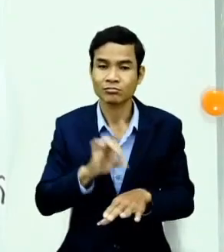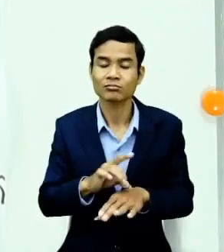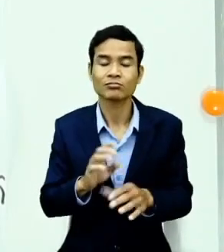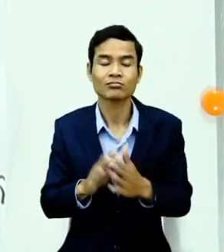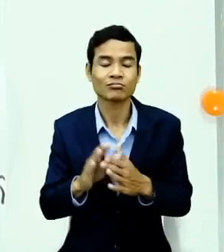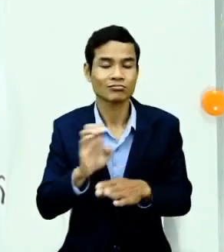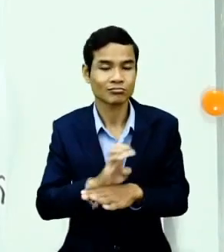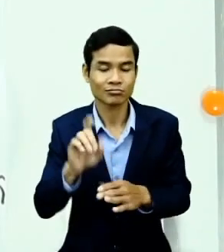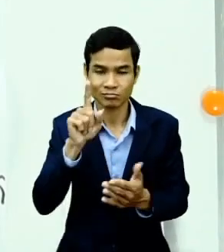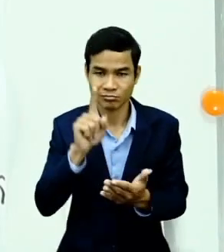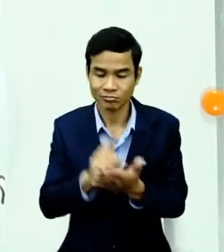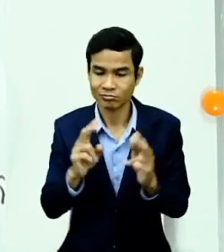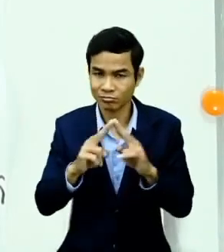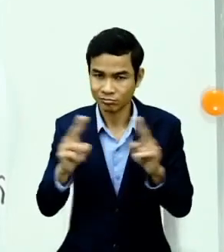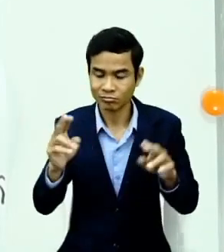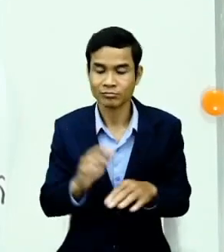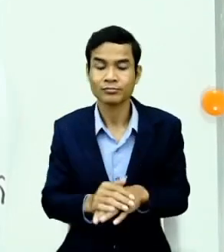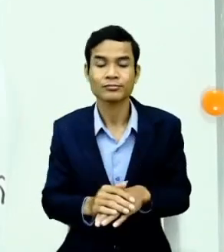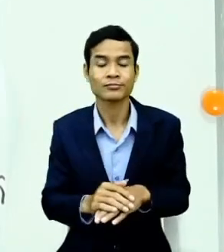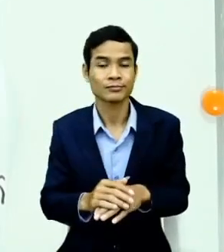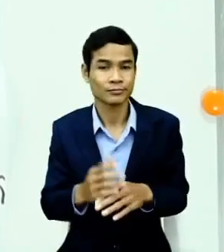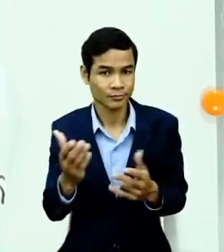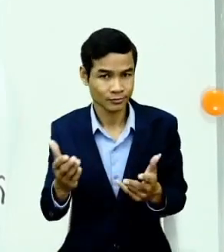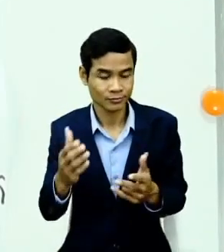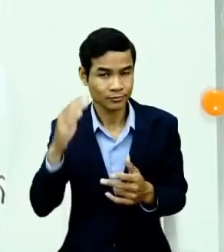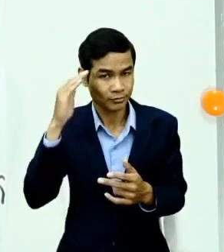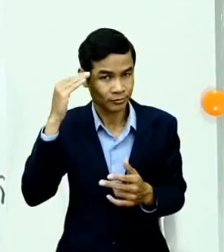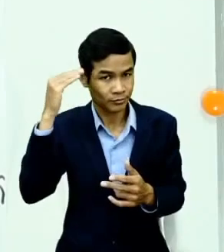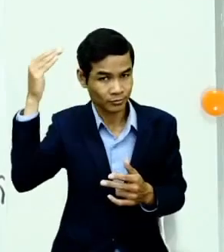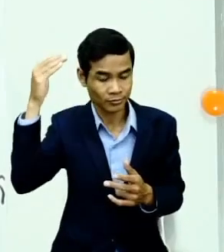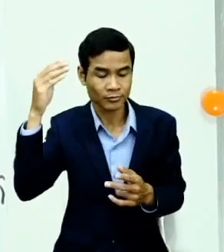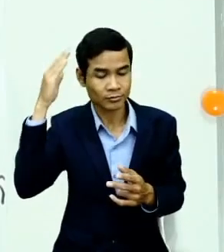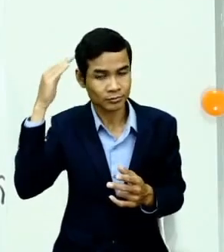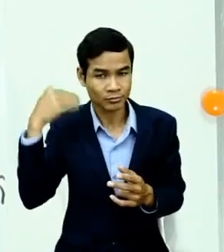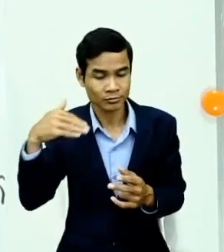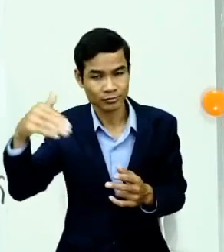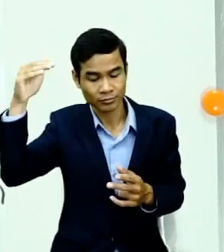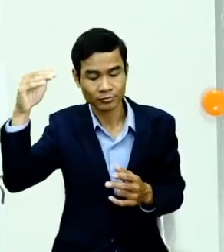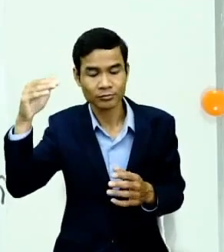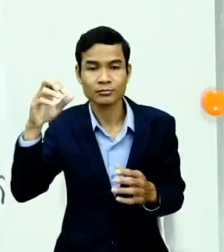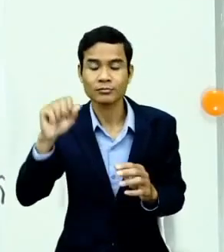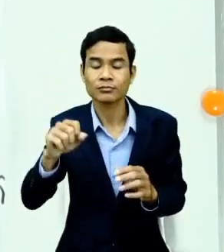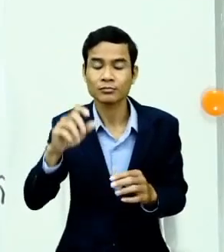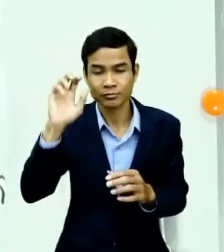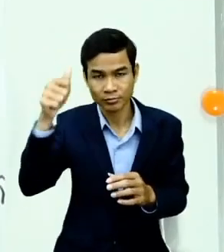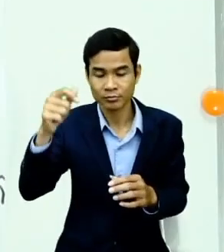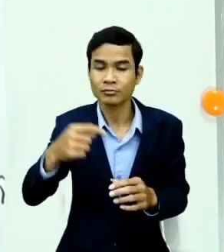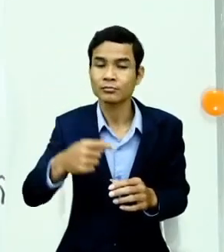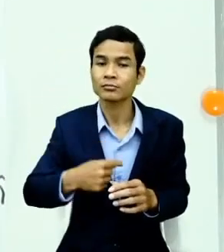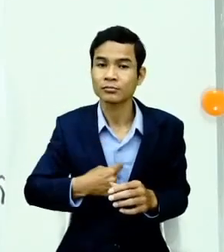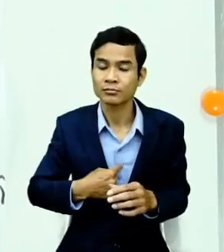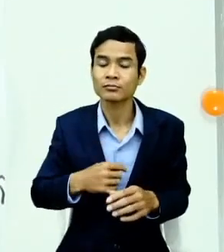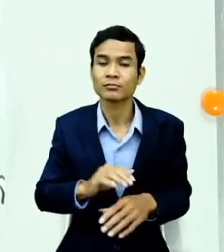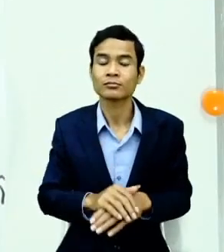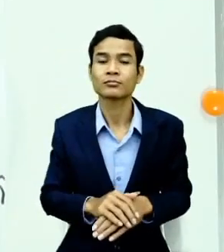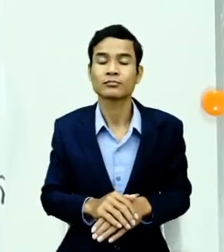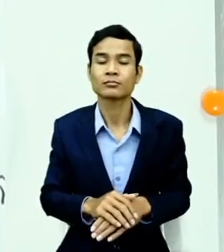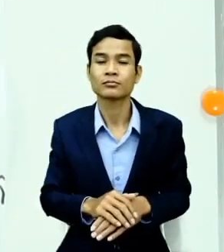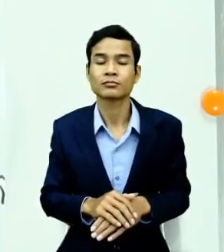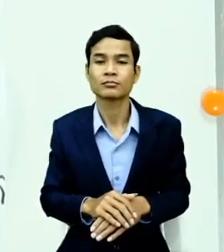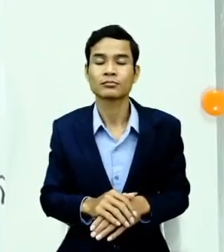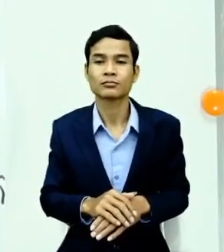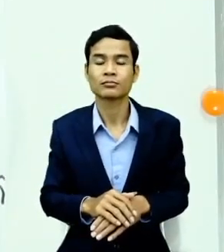cách sầm khăn chừng kê cứ cha bong pro bong sợi nâng khyom cha